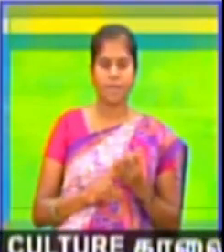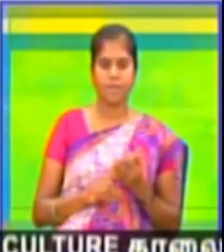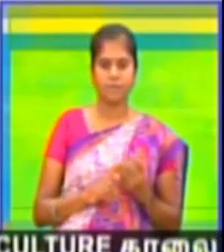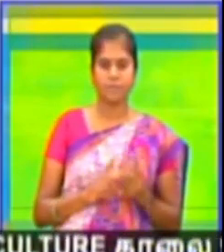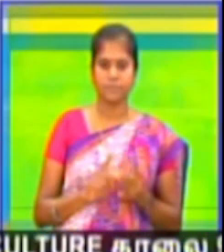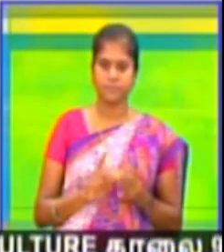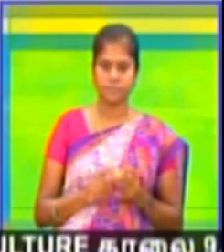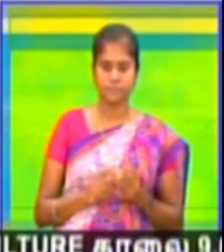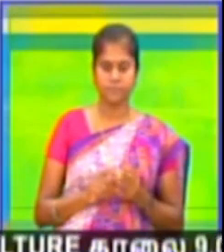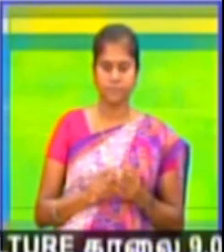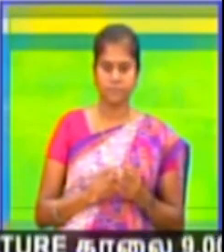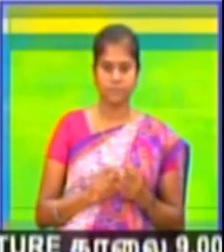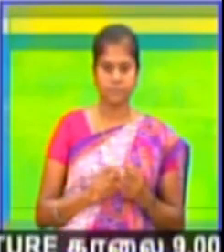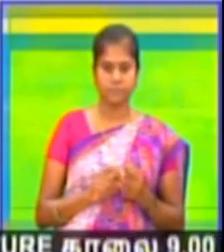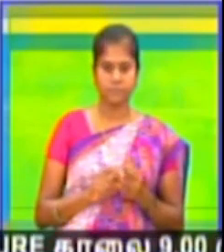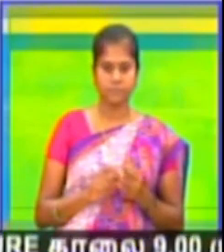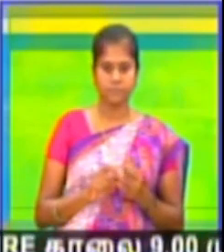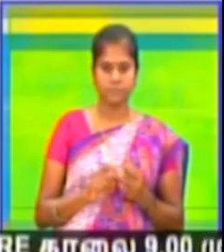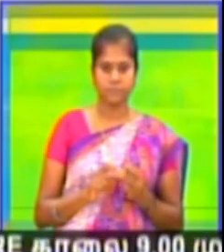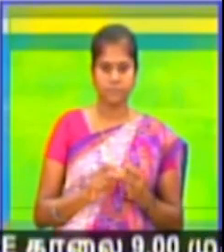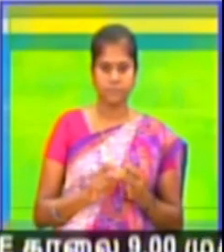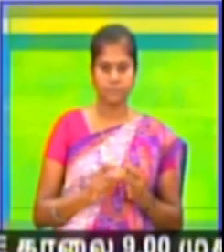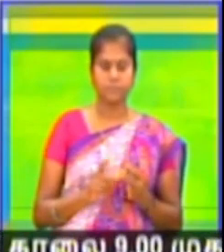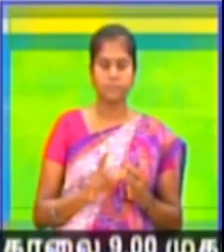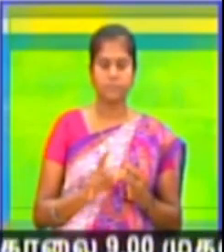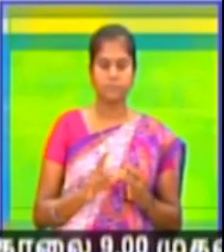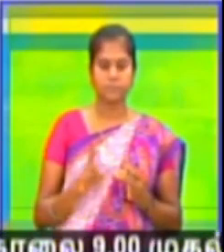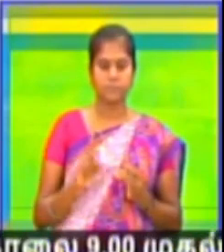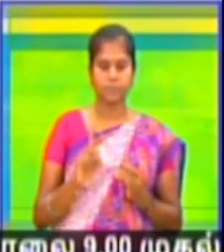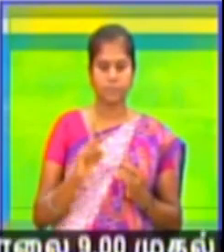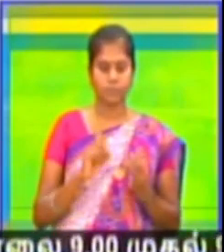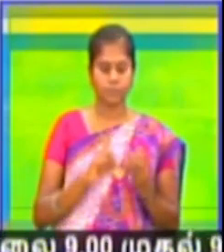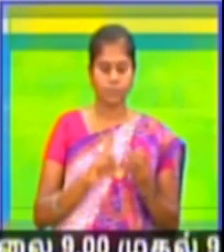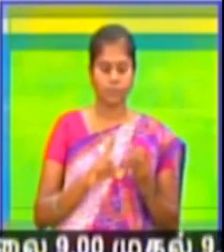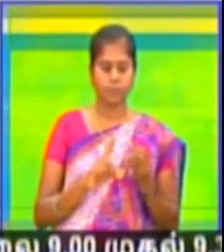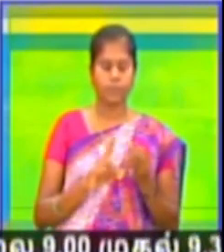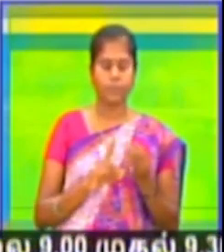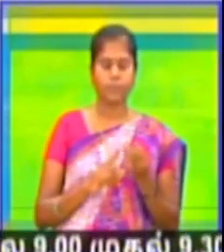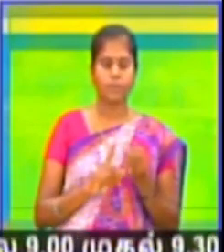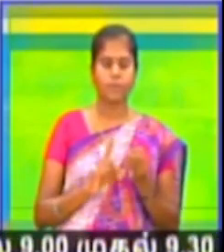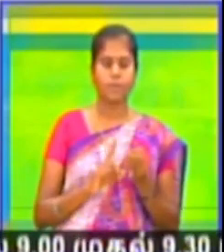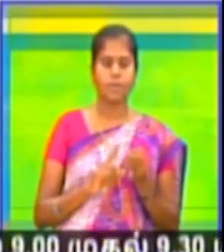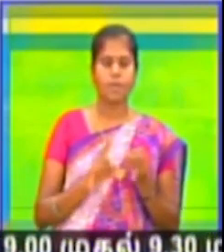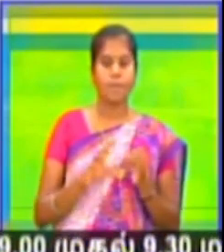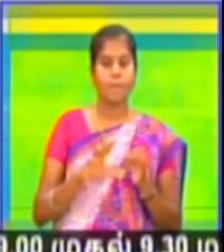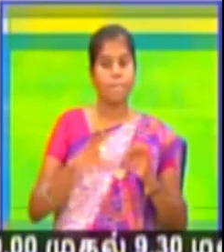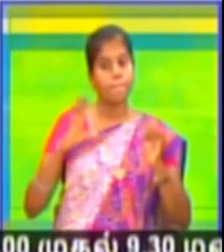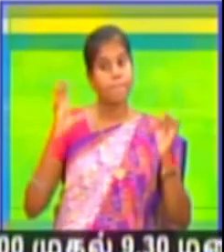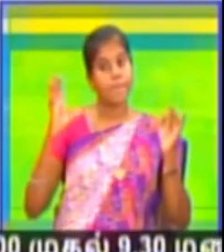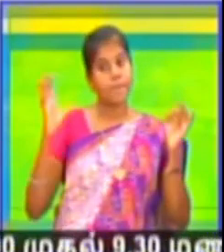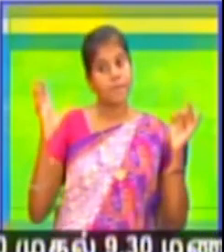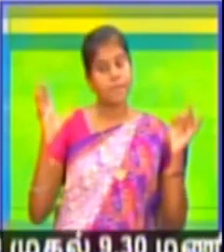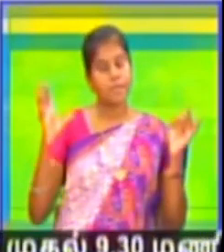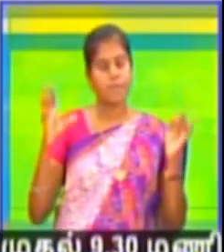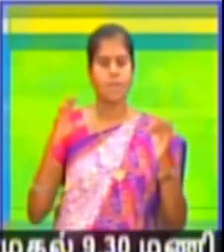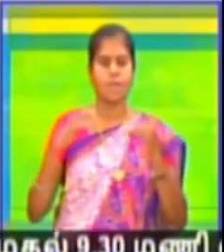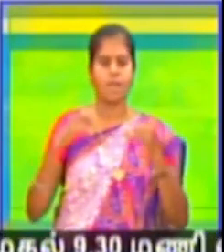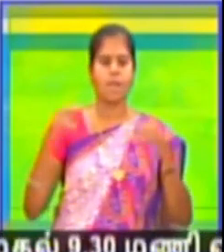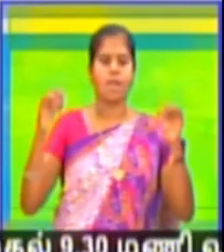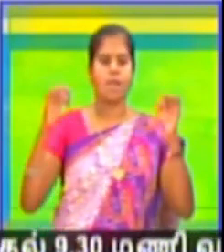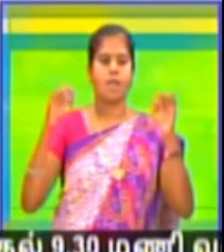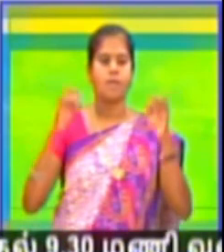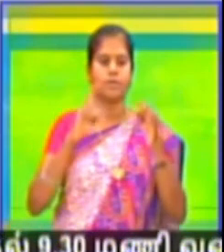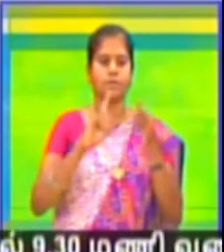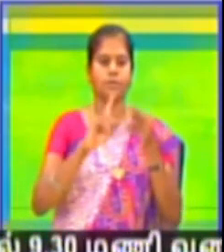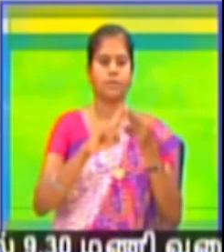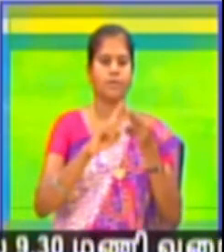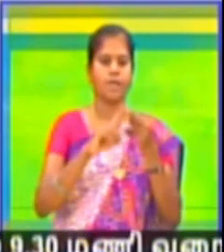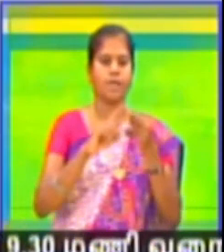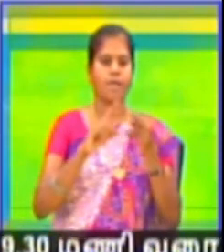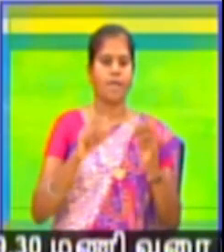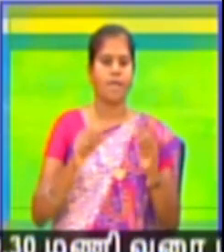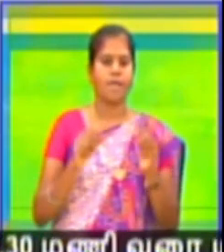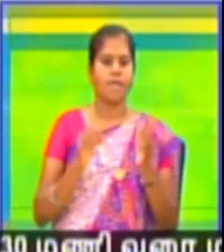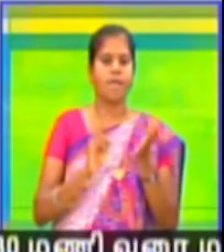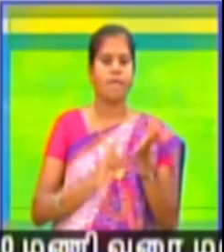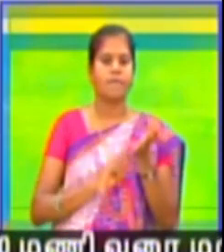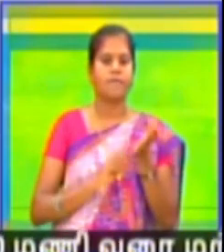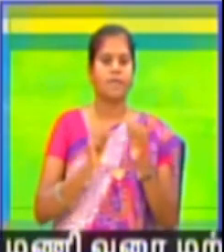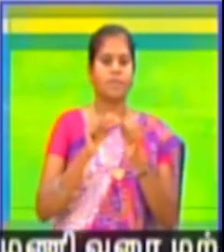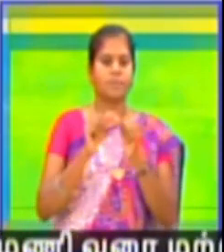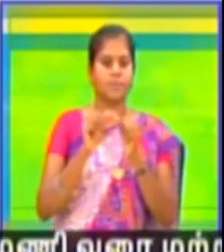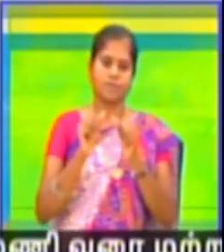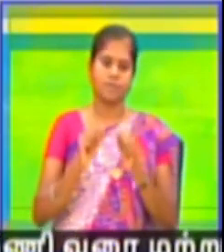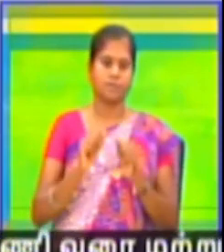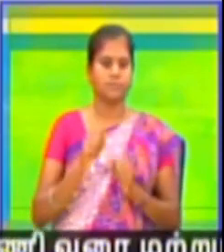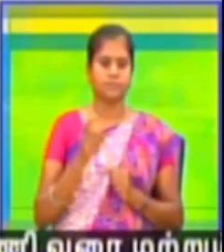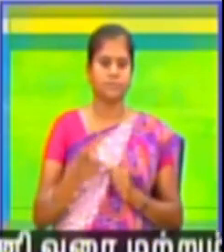ஆப்பிரிக்கா கண்டம். அப்ப மூன்றாவது மிகப்பெரிய கண்டம் தான் வட அமெரிக்கா.